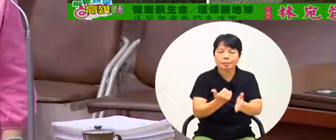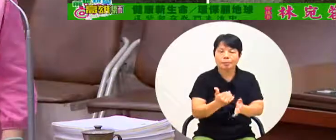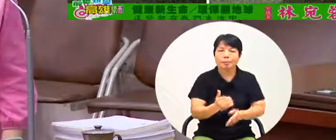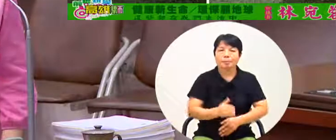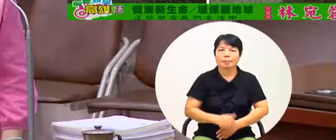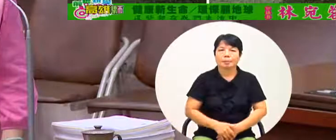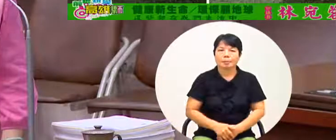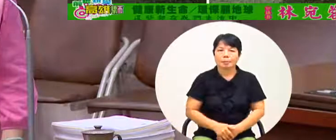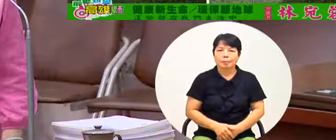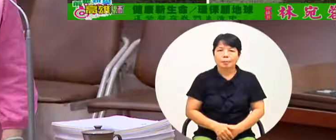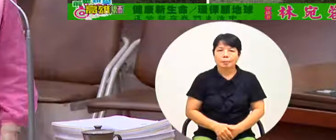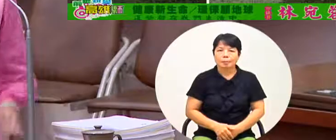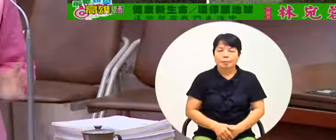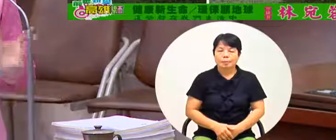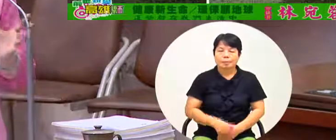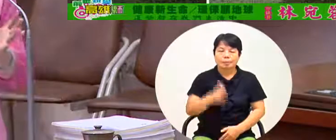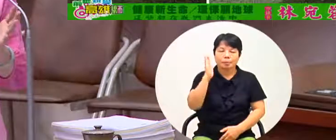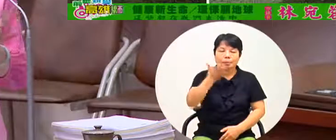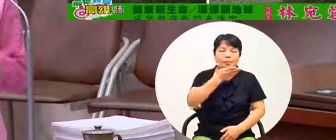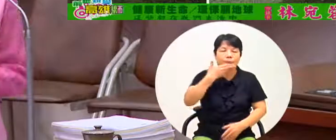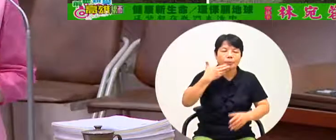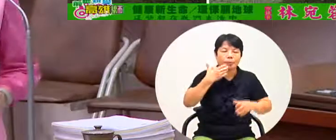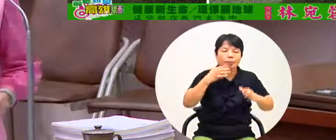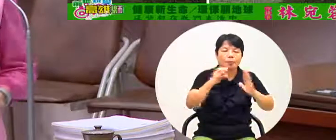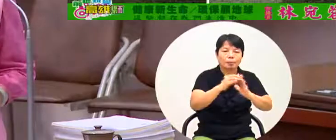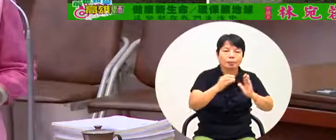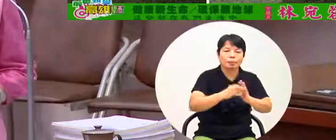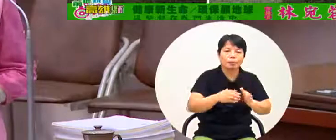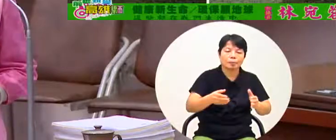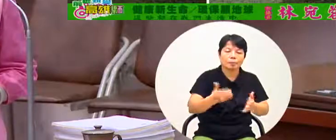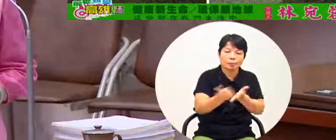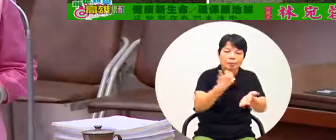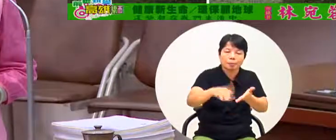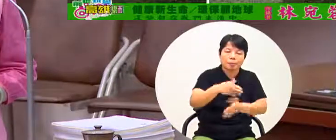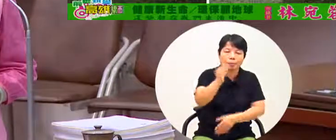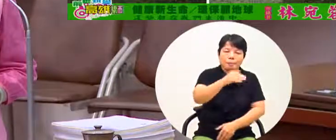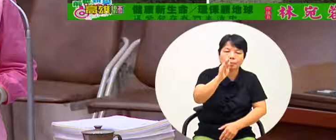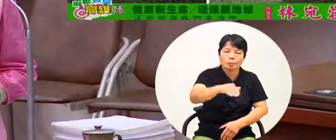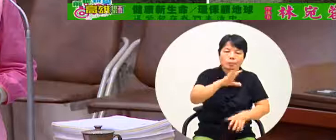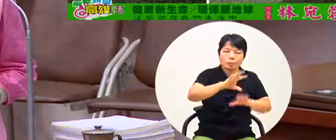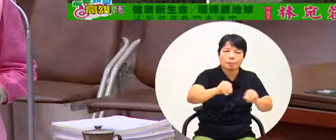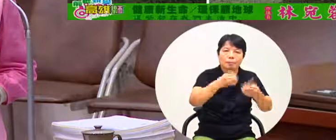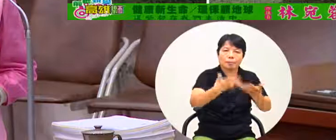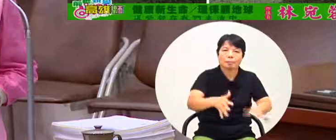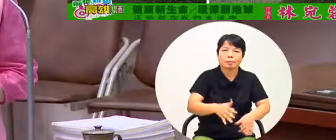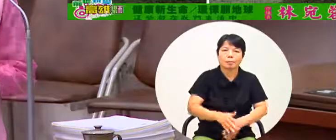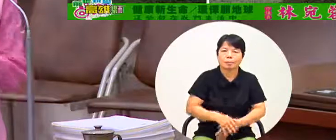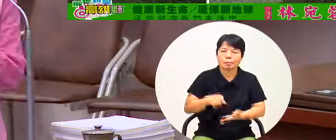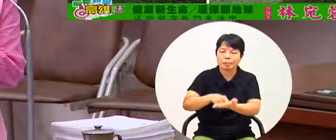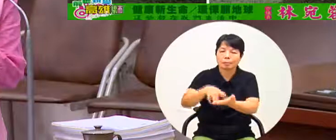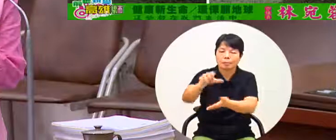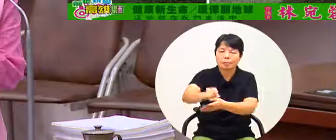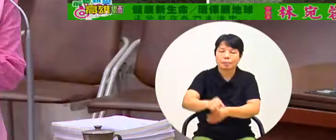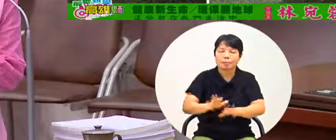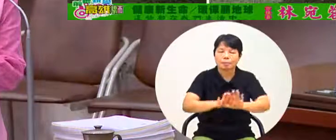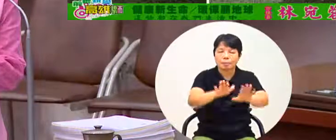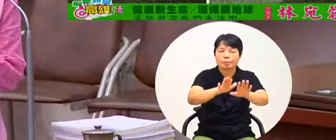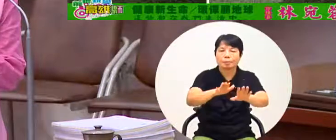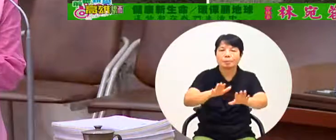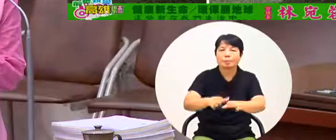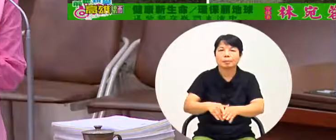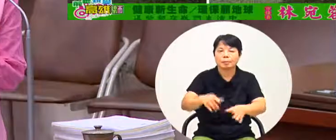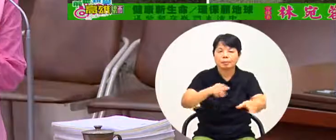局所编列的9000多万，就是去争取我们的前瞻基础建设9000多万。那这个我们也同